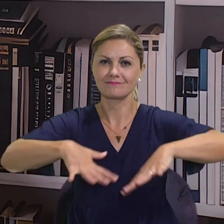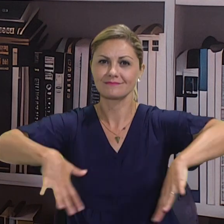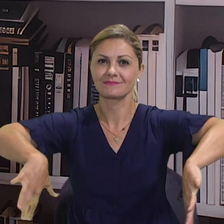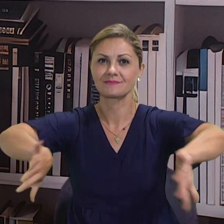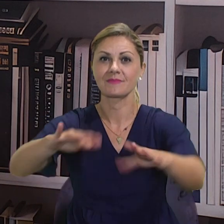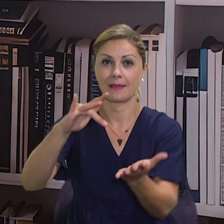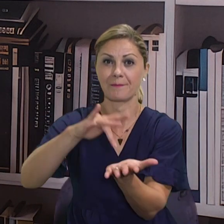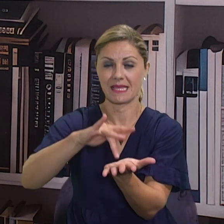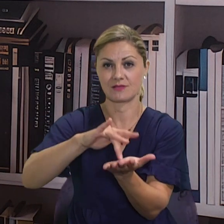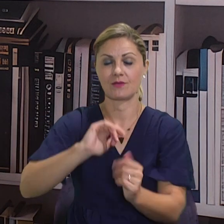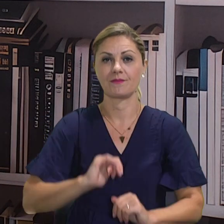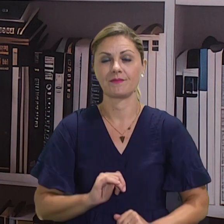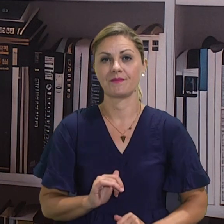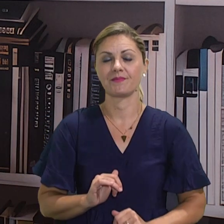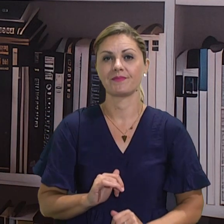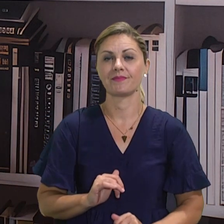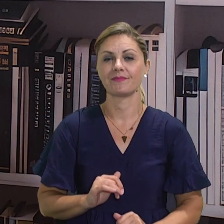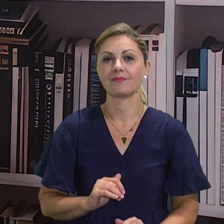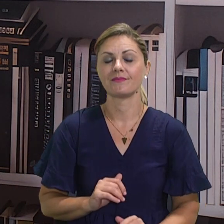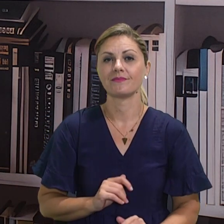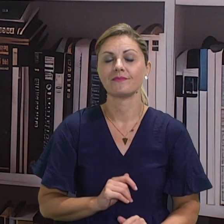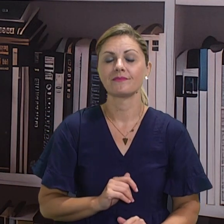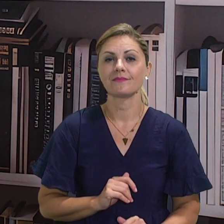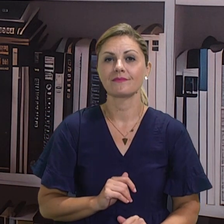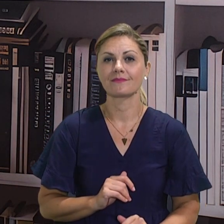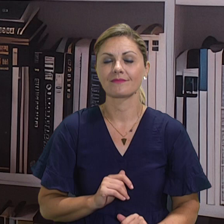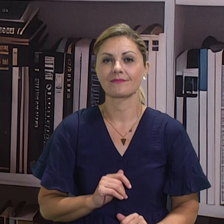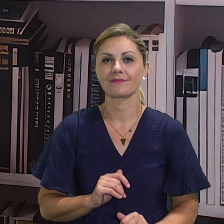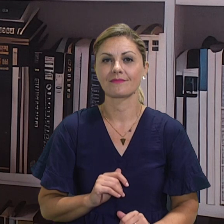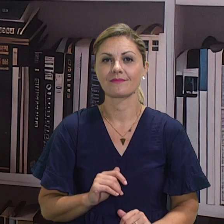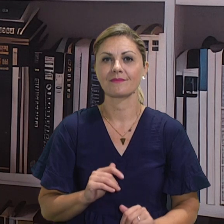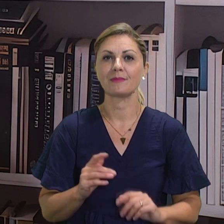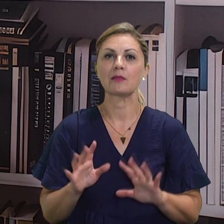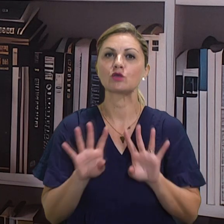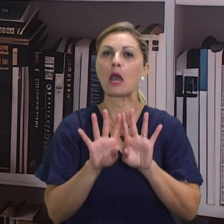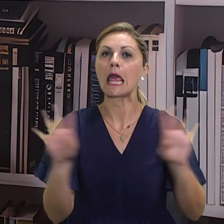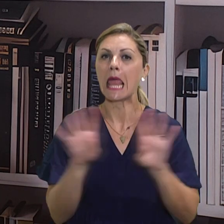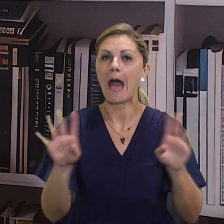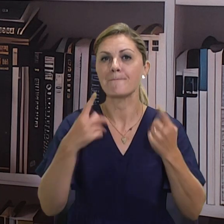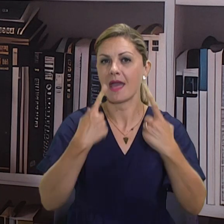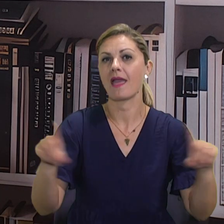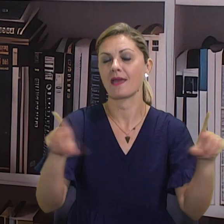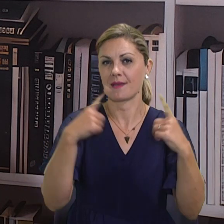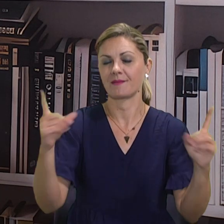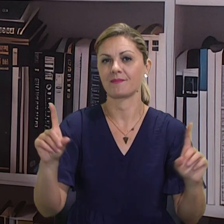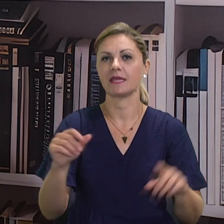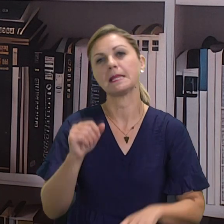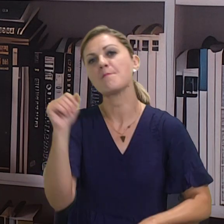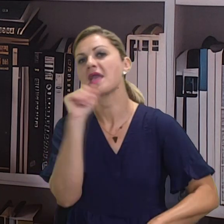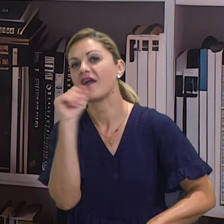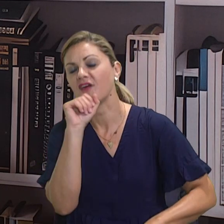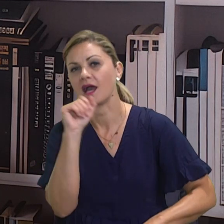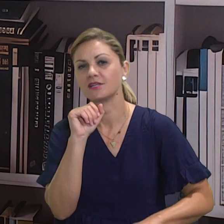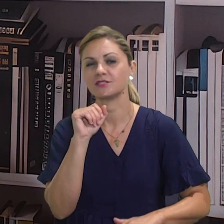jedan mali amfiteatar i onda je klasično set klapa, bude neko od